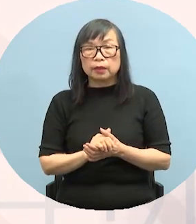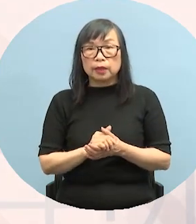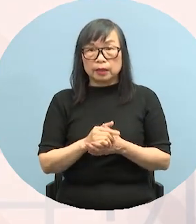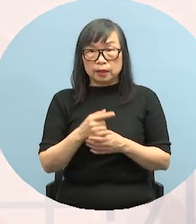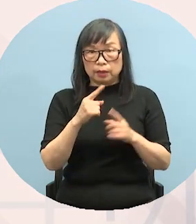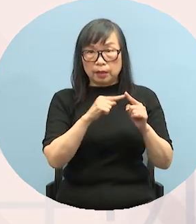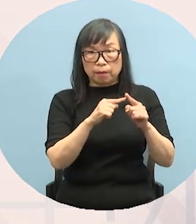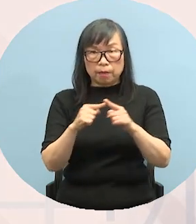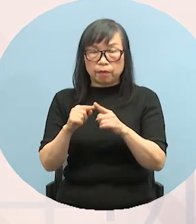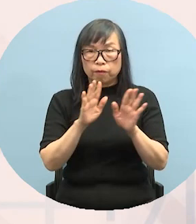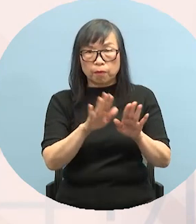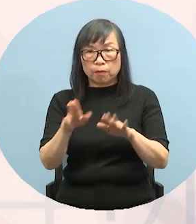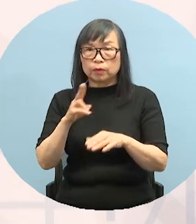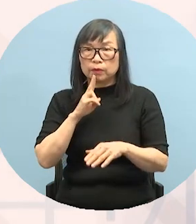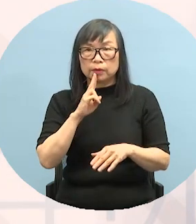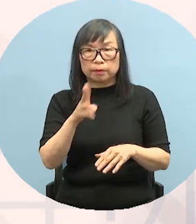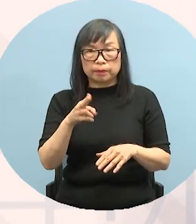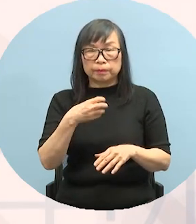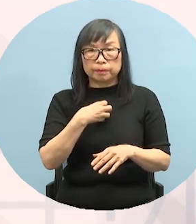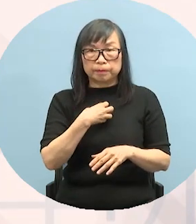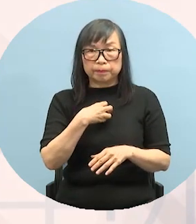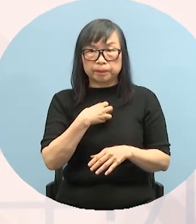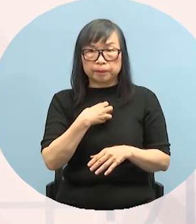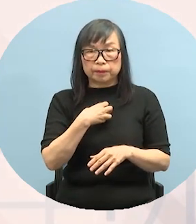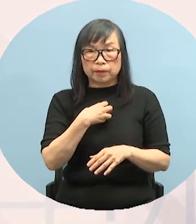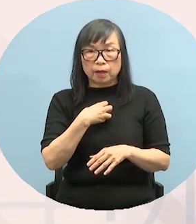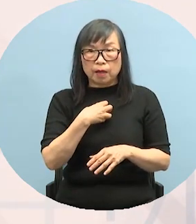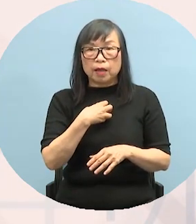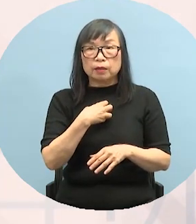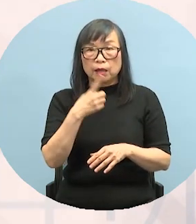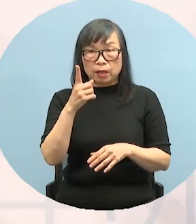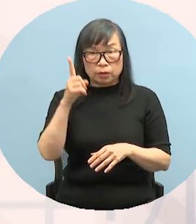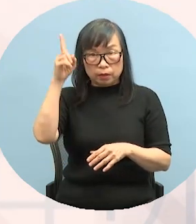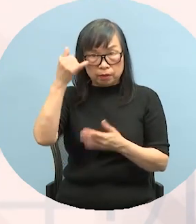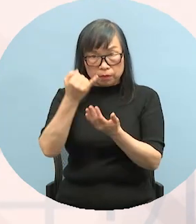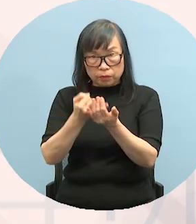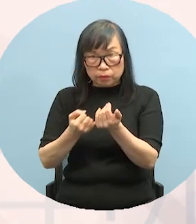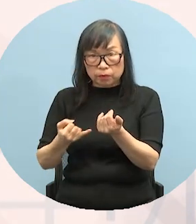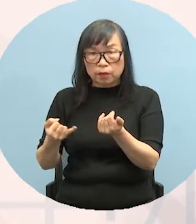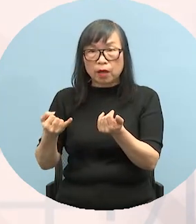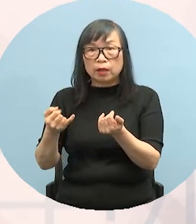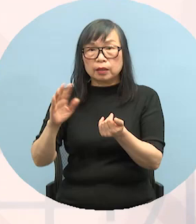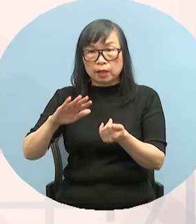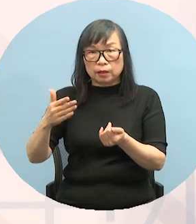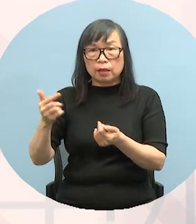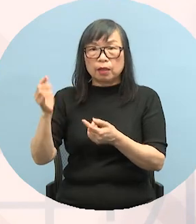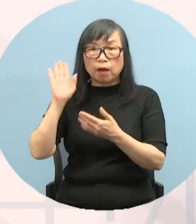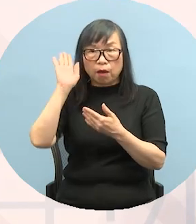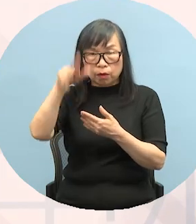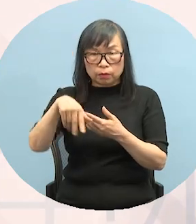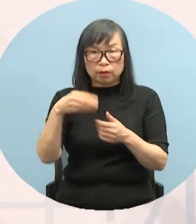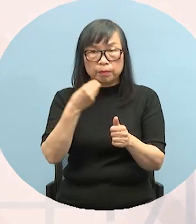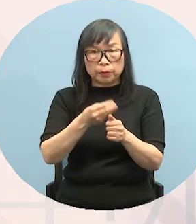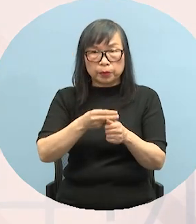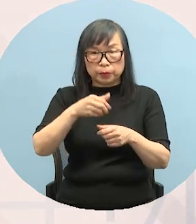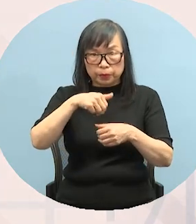是为民服务的使命感。使命感既可以与生俱来，但亦都可以后天培养